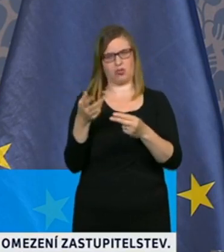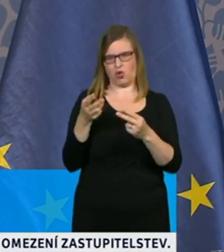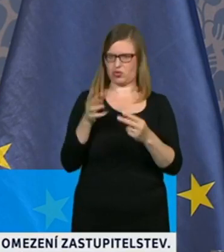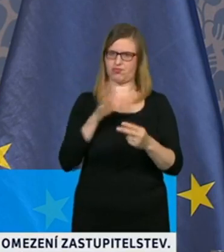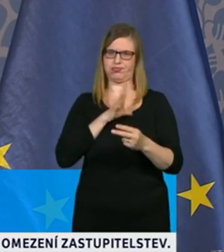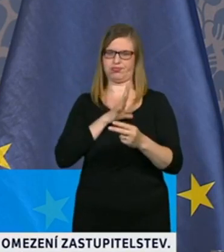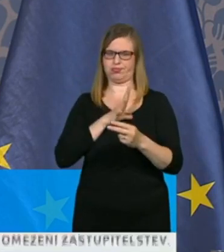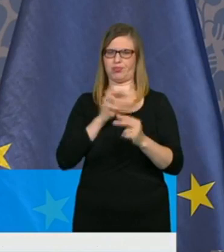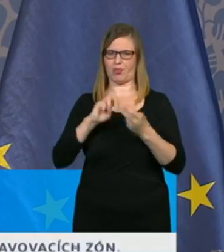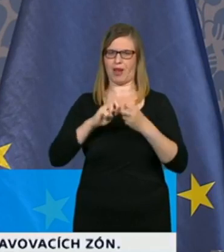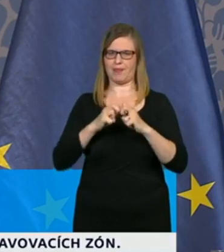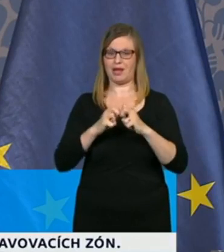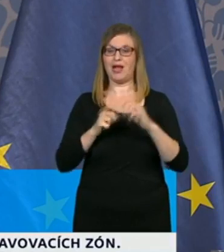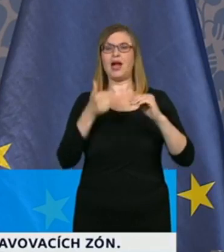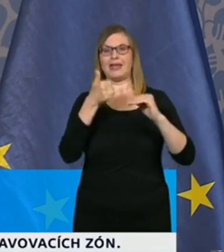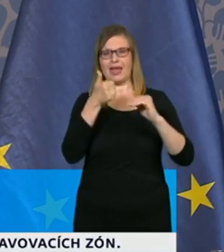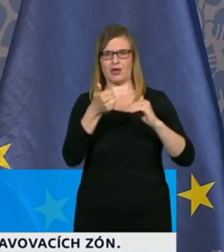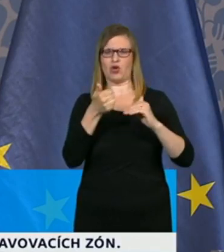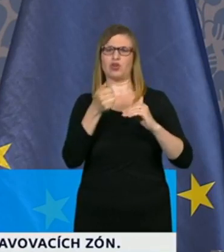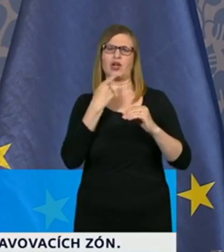nějakému výraznému